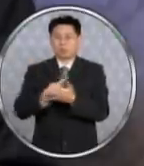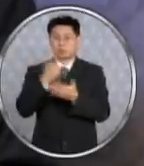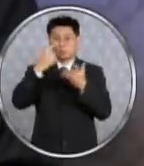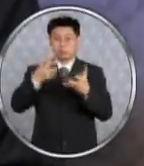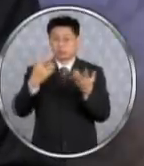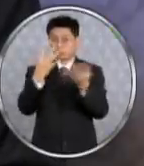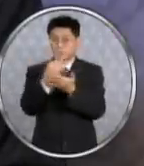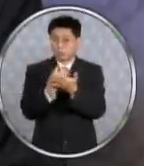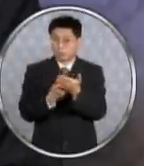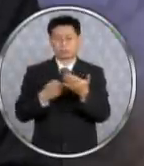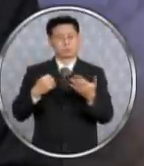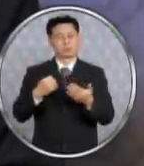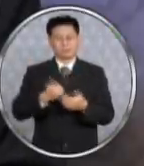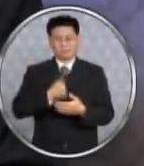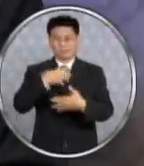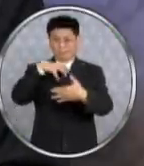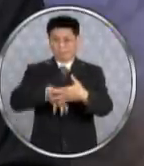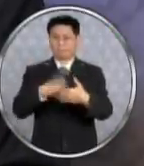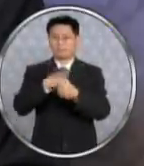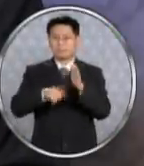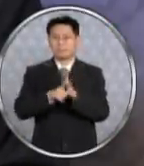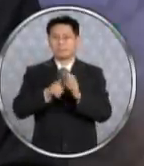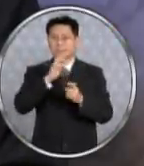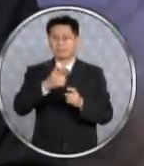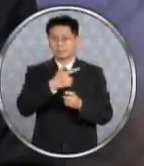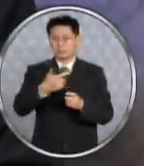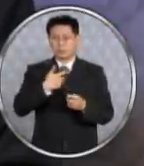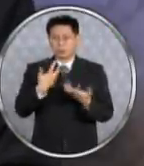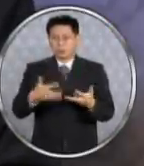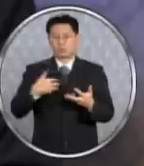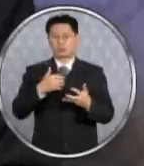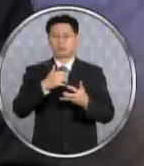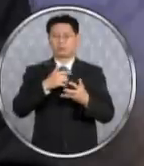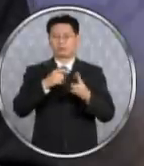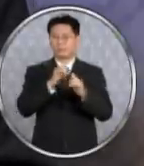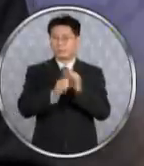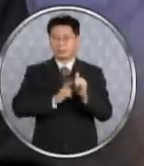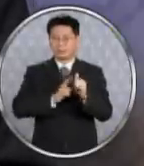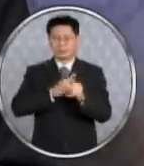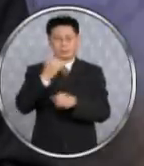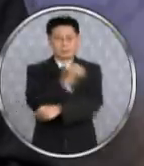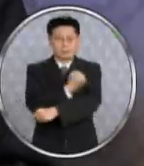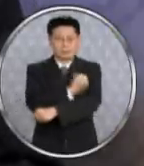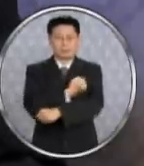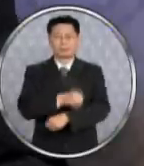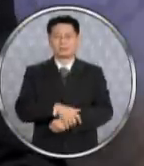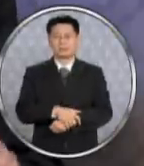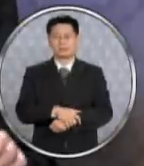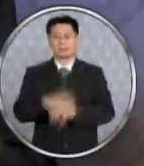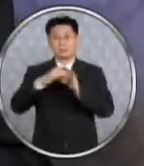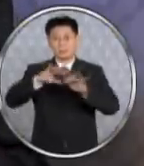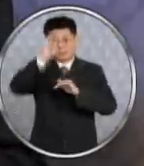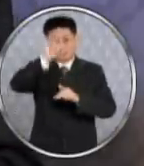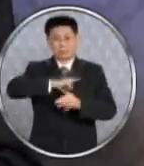上，每一个数字的背后都代表了热烘烘的人民血汗。民进党不要因为